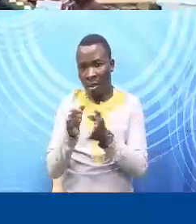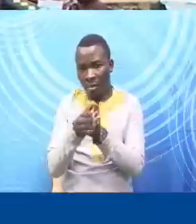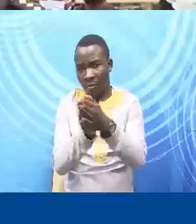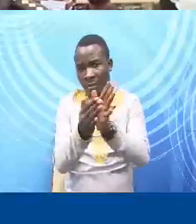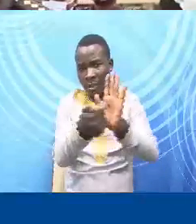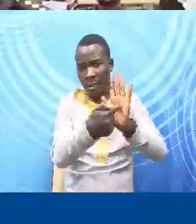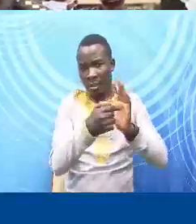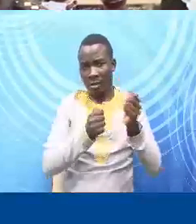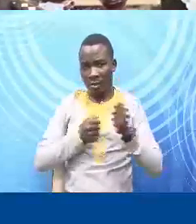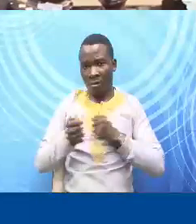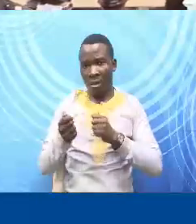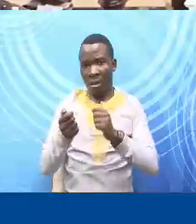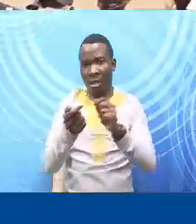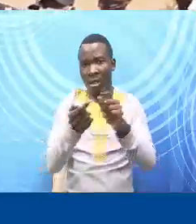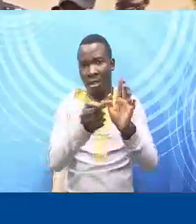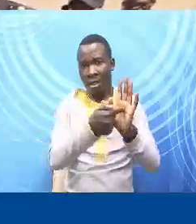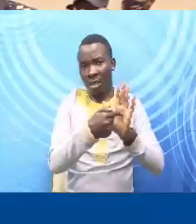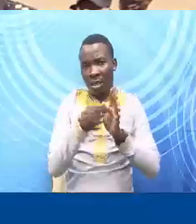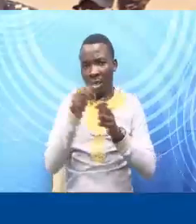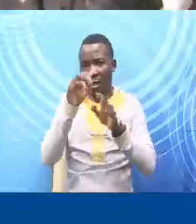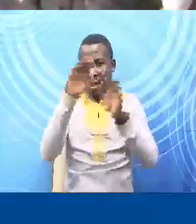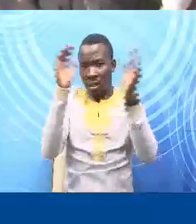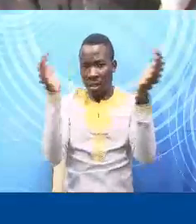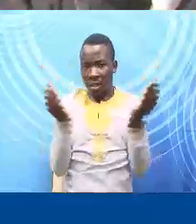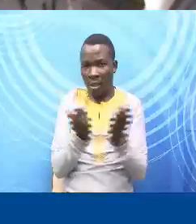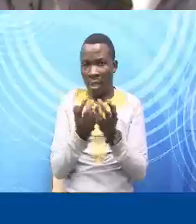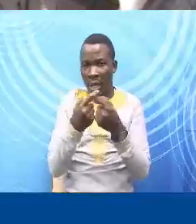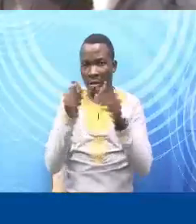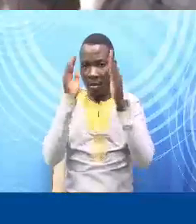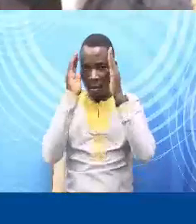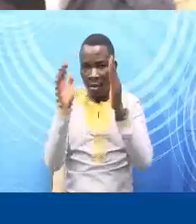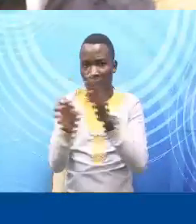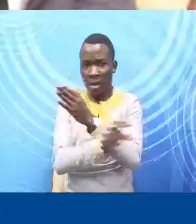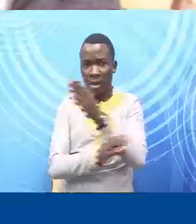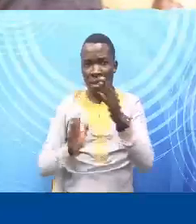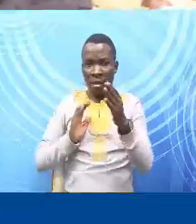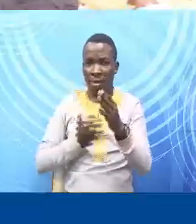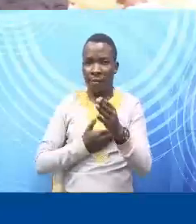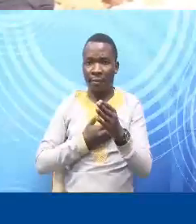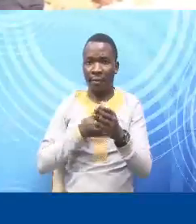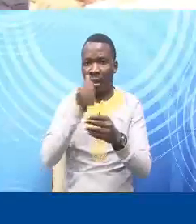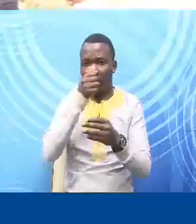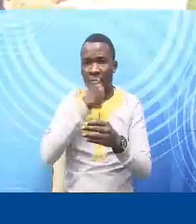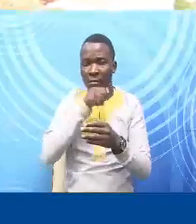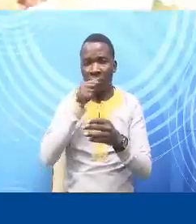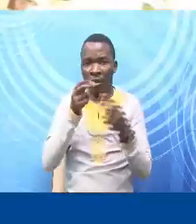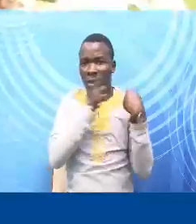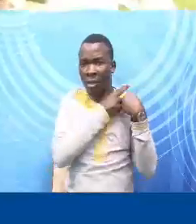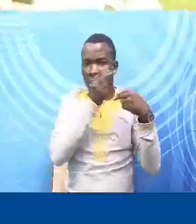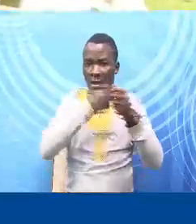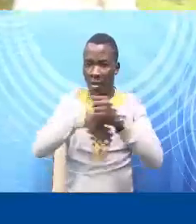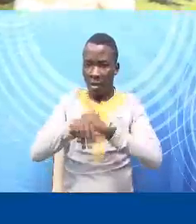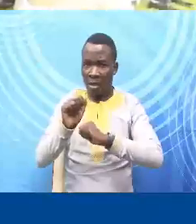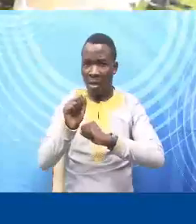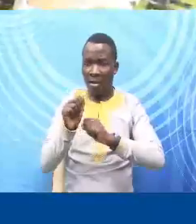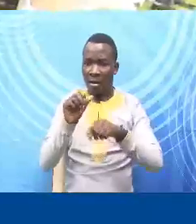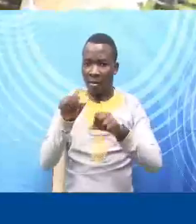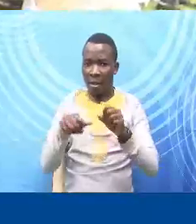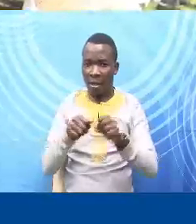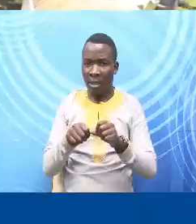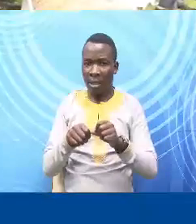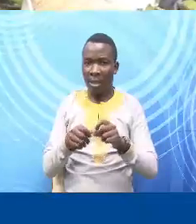isi ariko by'umwihariko bibanda ku igihugu cyacu nyamabanga ashingwabikorwa w'urwego rushinzwe intwari z'igihugu imidari n'impeta